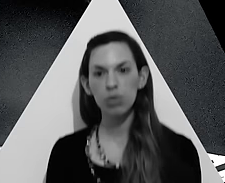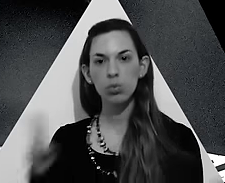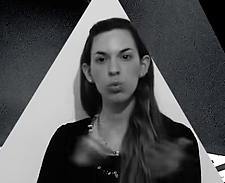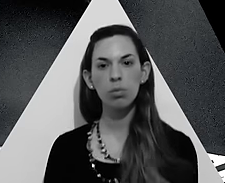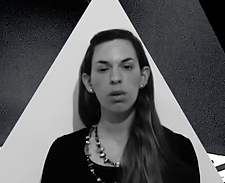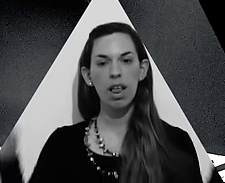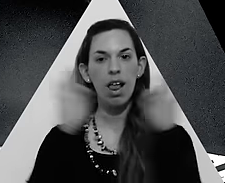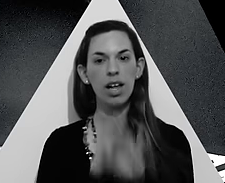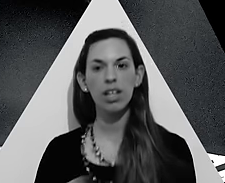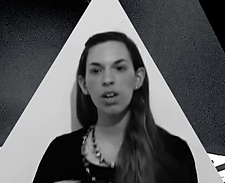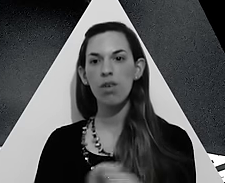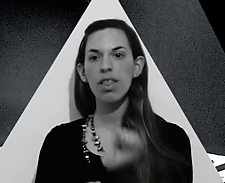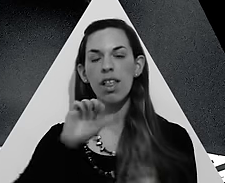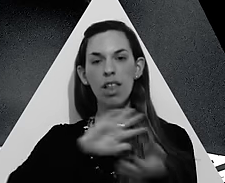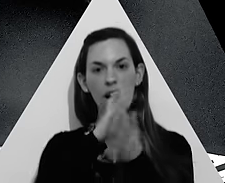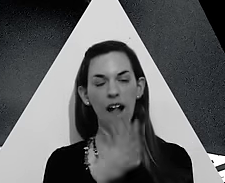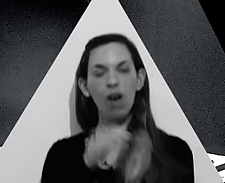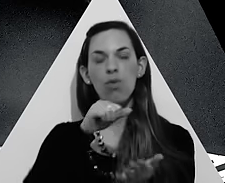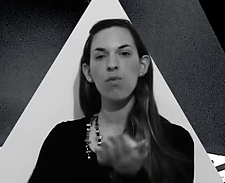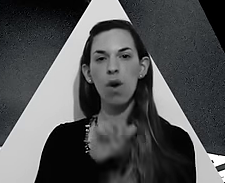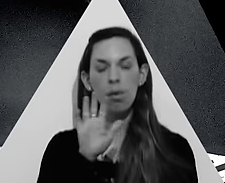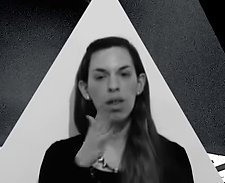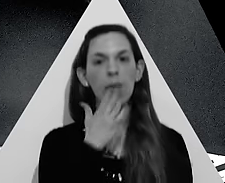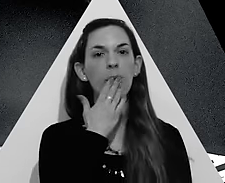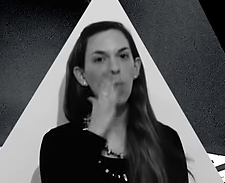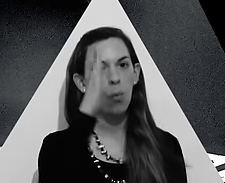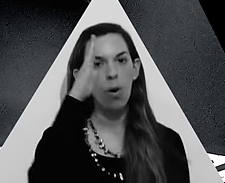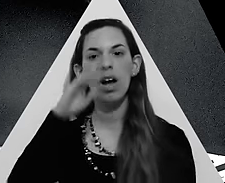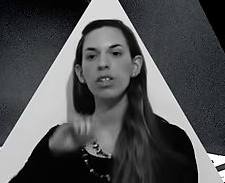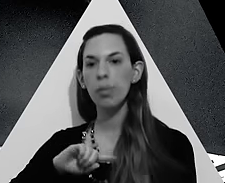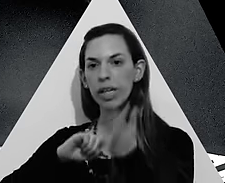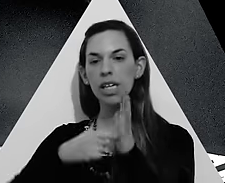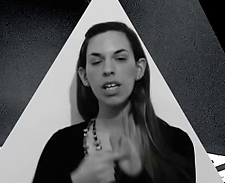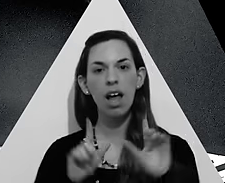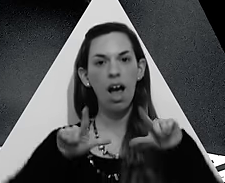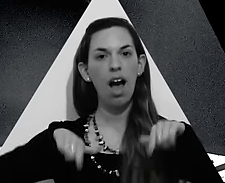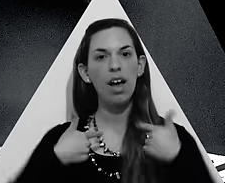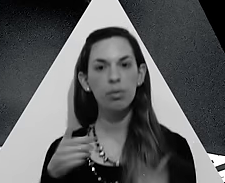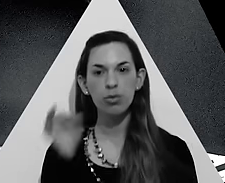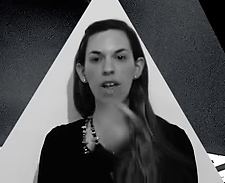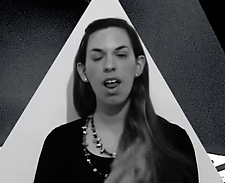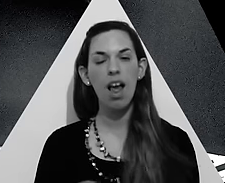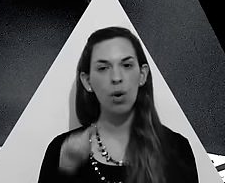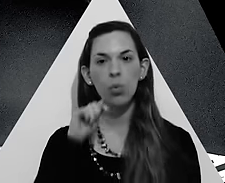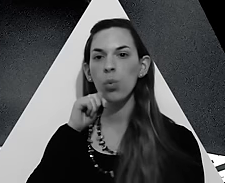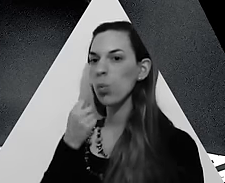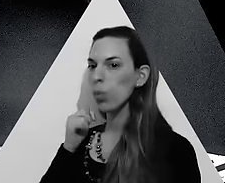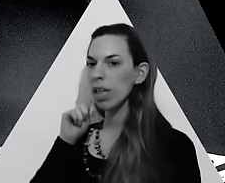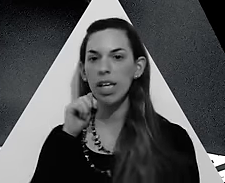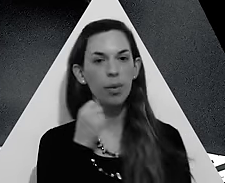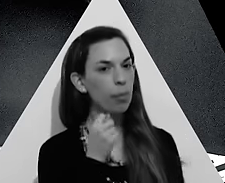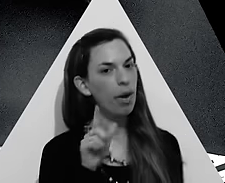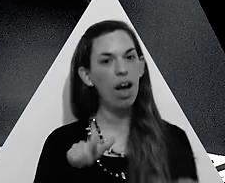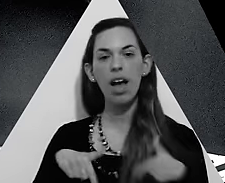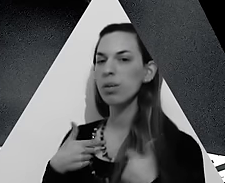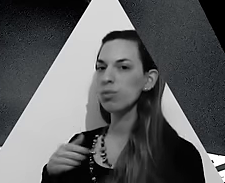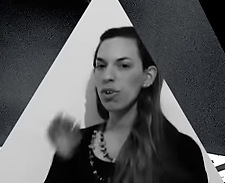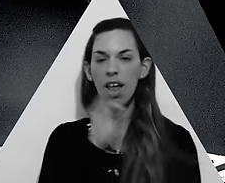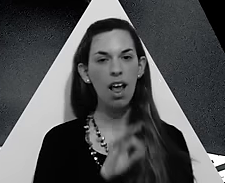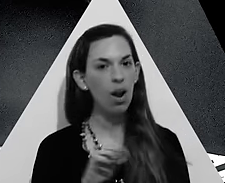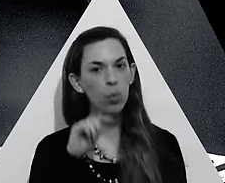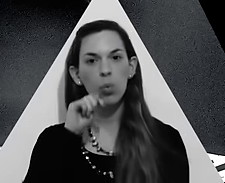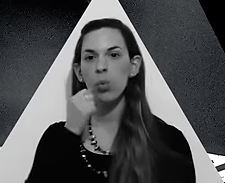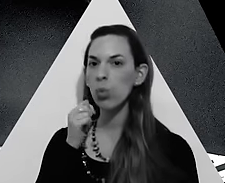תודה אין לנו זכות בכלל להתלונן הכל תפוך המסה וברוך השם כי החיים שלנו תותים